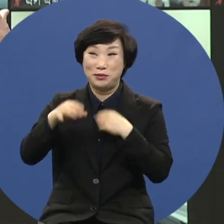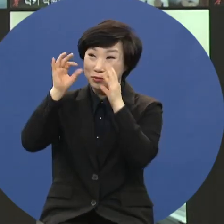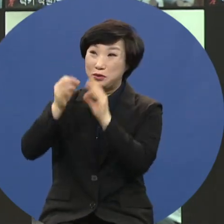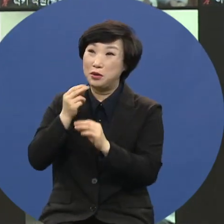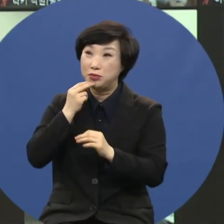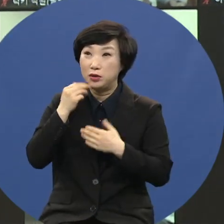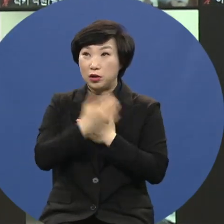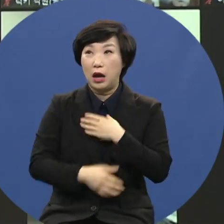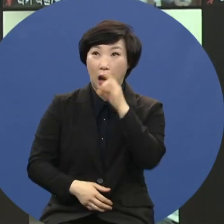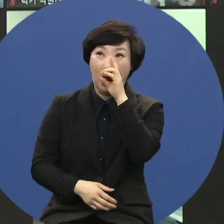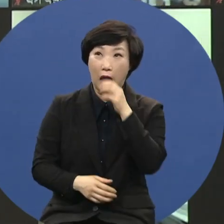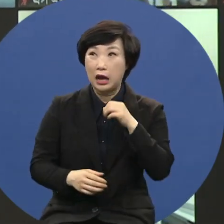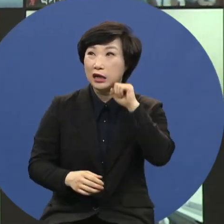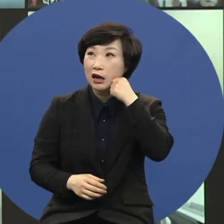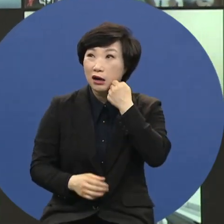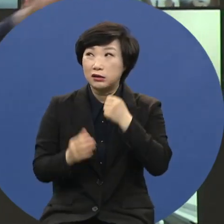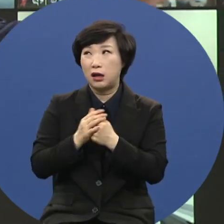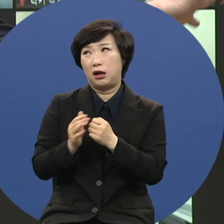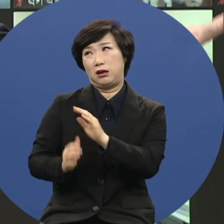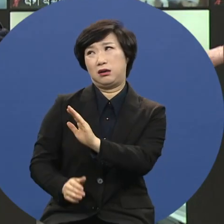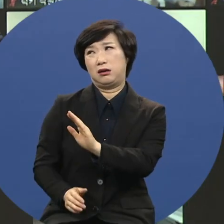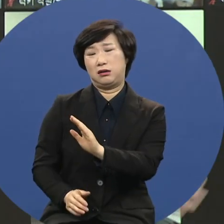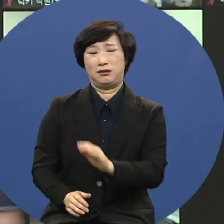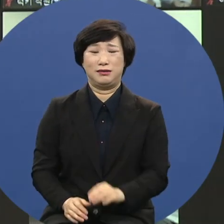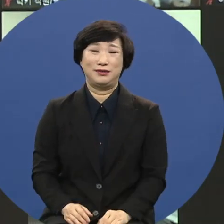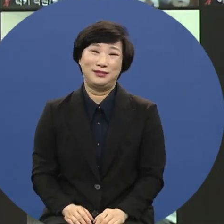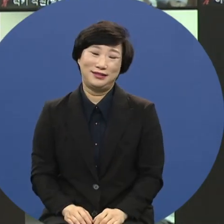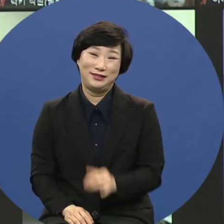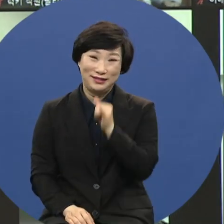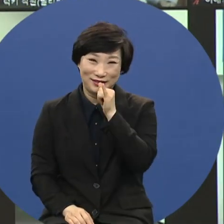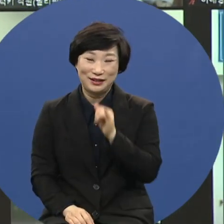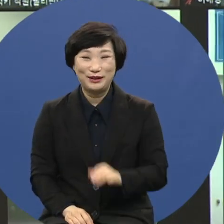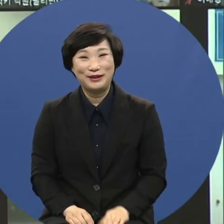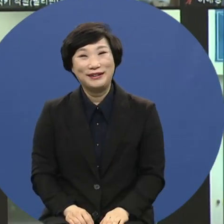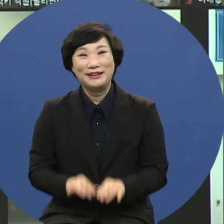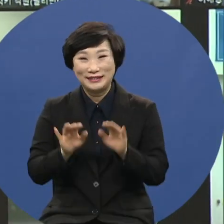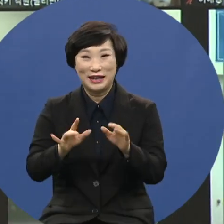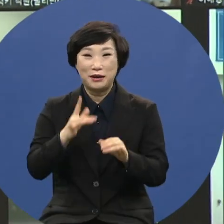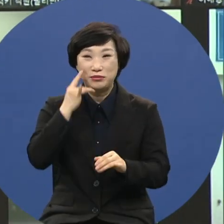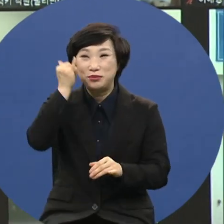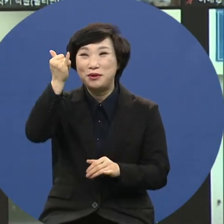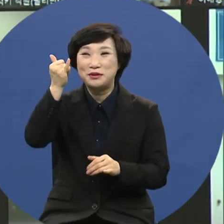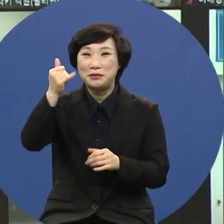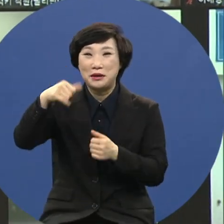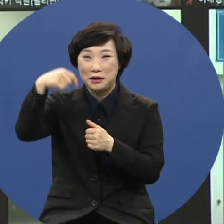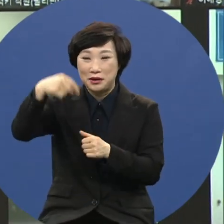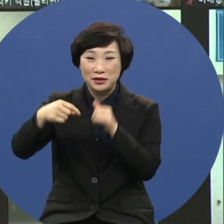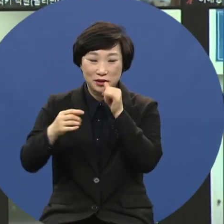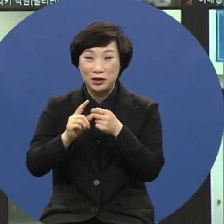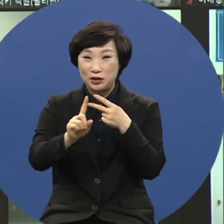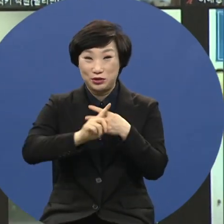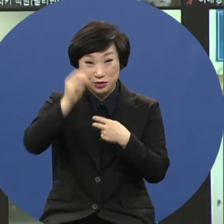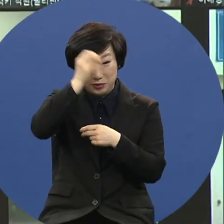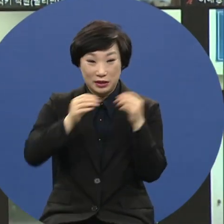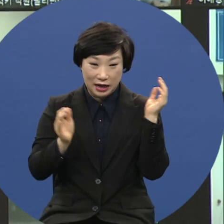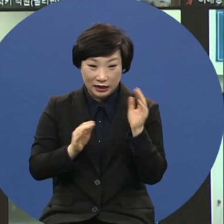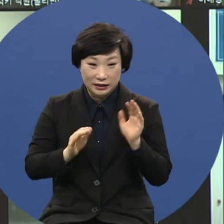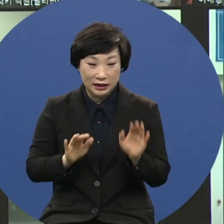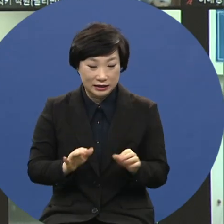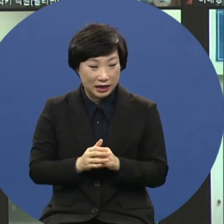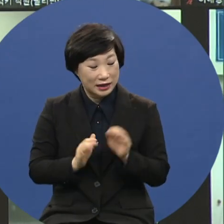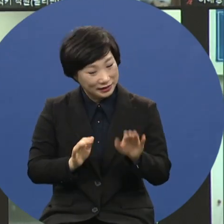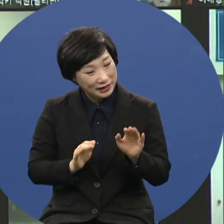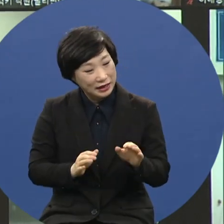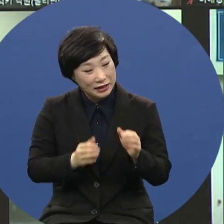육신이 힘드니까 어머니 아버지가 말합니다. 중학교 고등학교 학생들에게